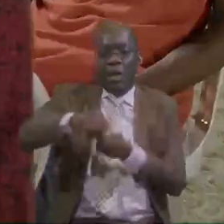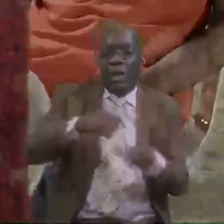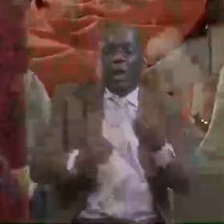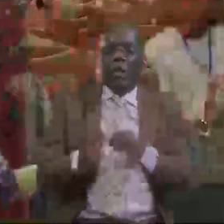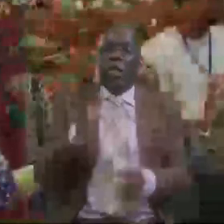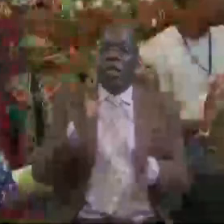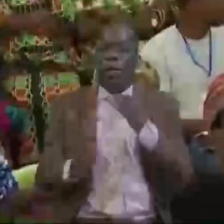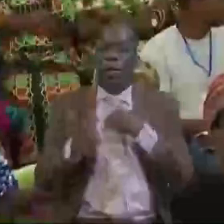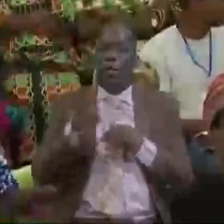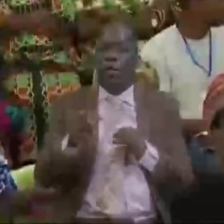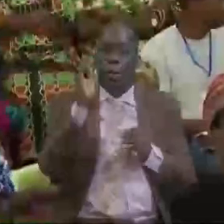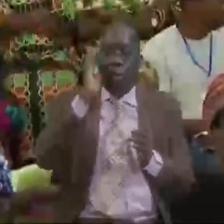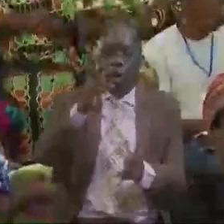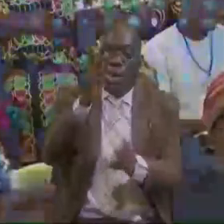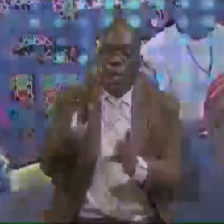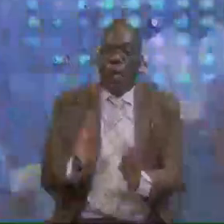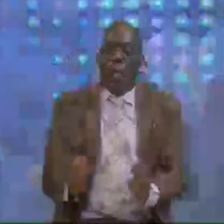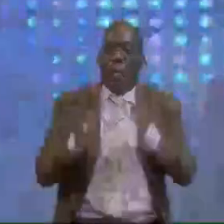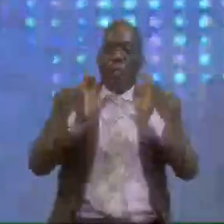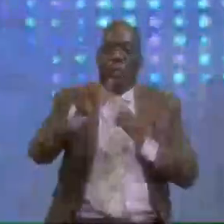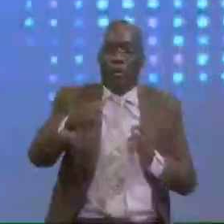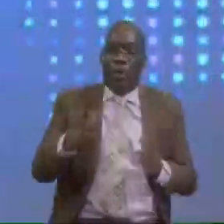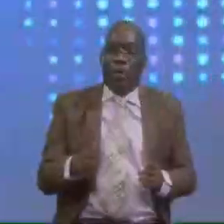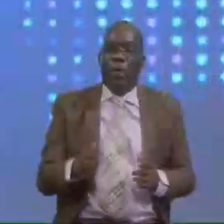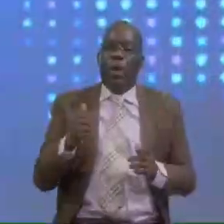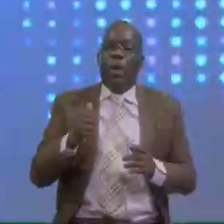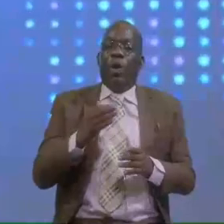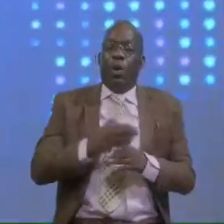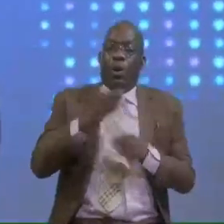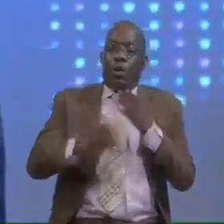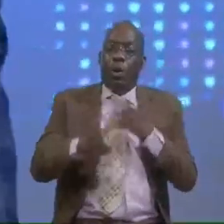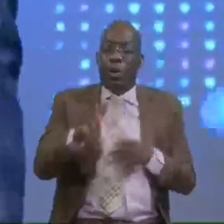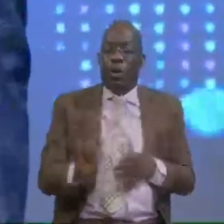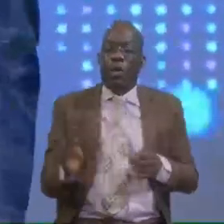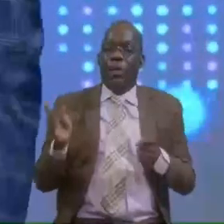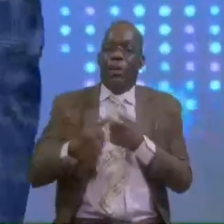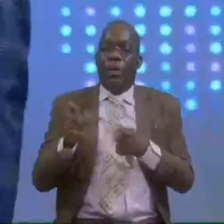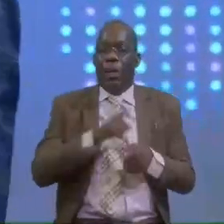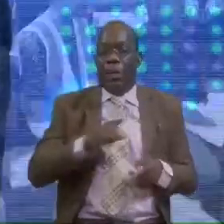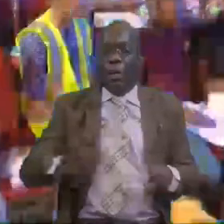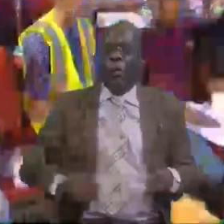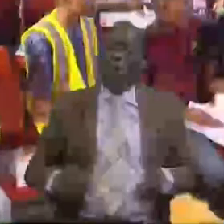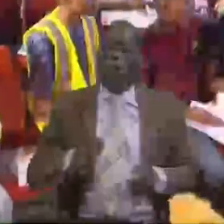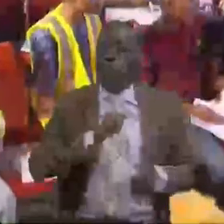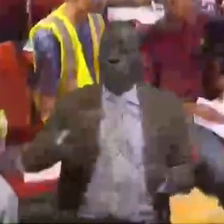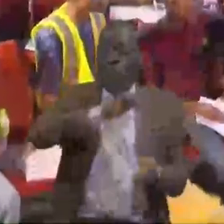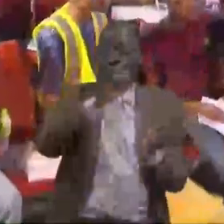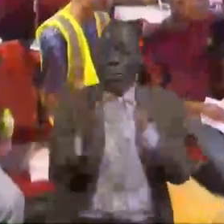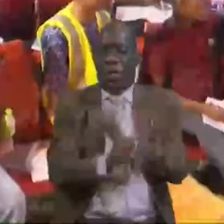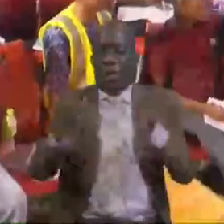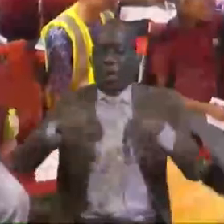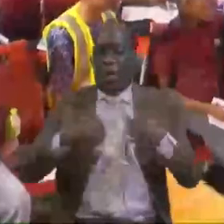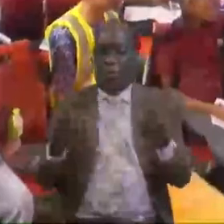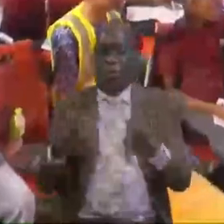te donner ce soir totalement, complètement au Seigneur, un changement est